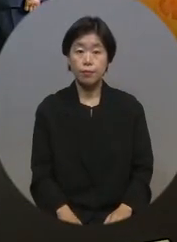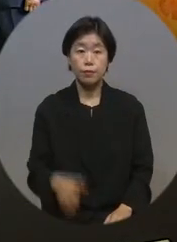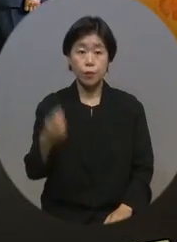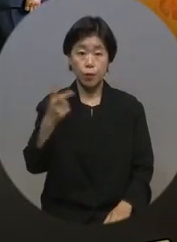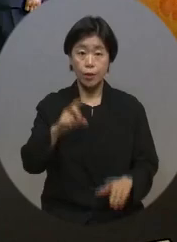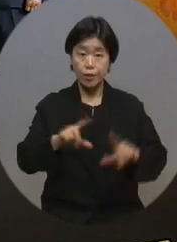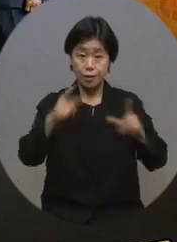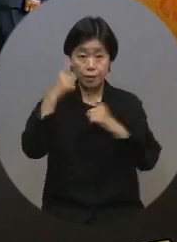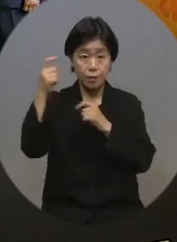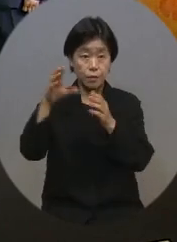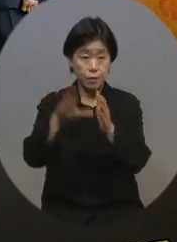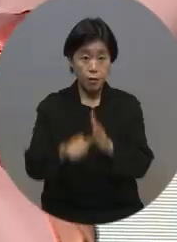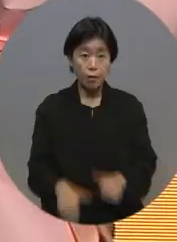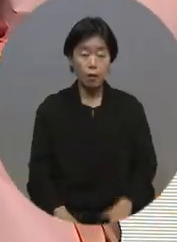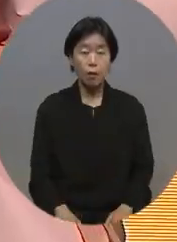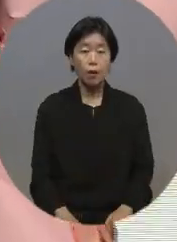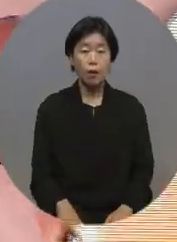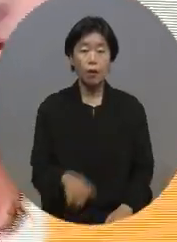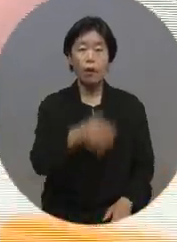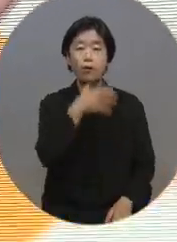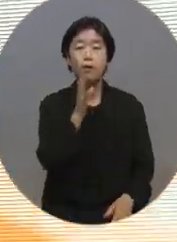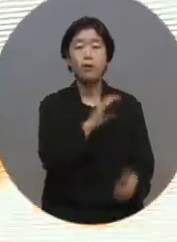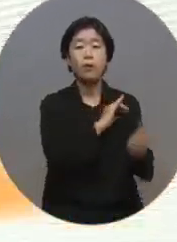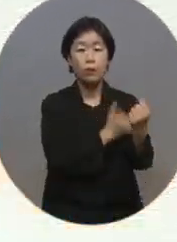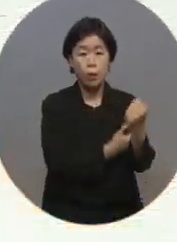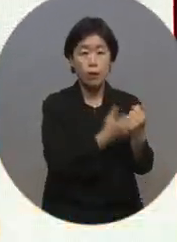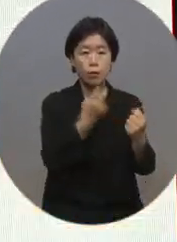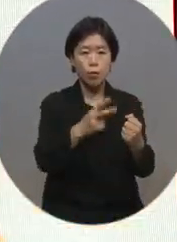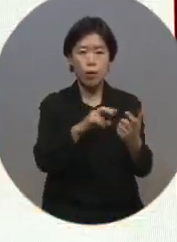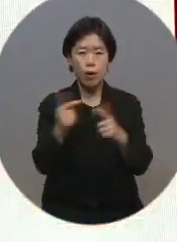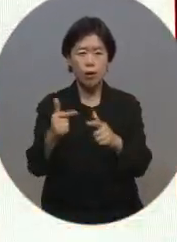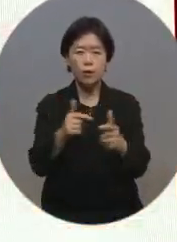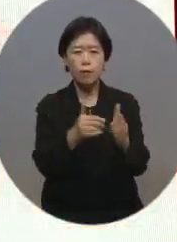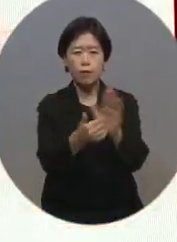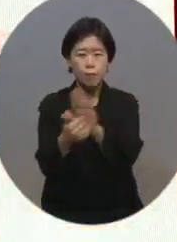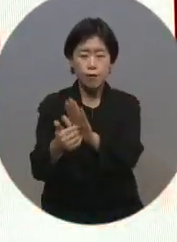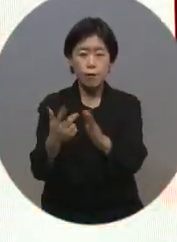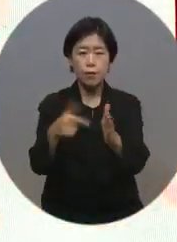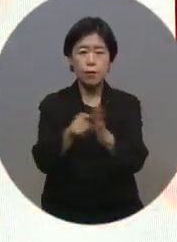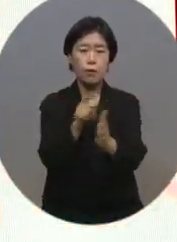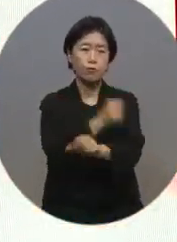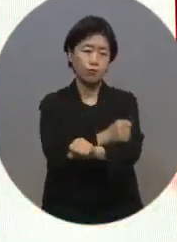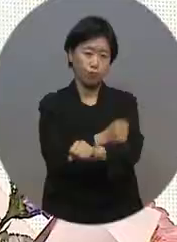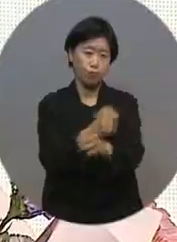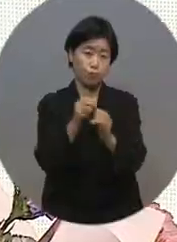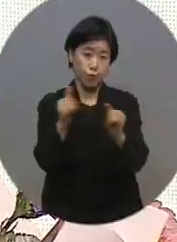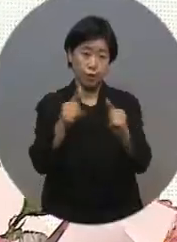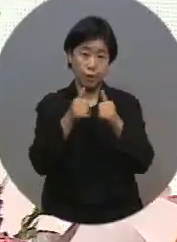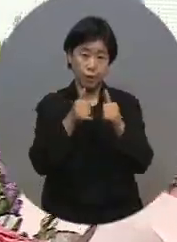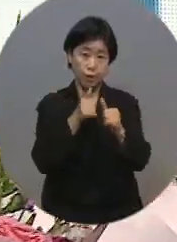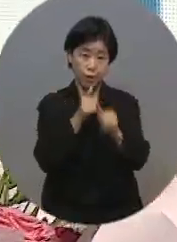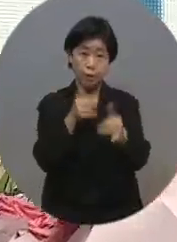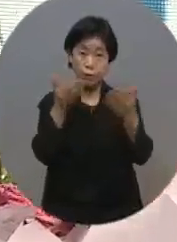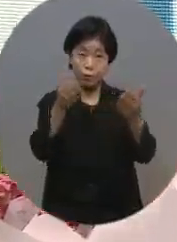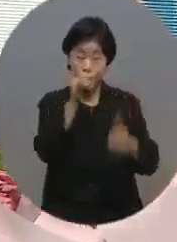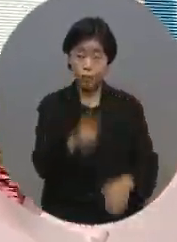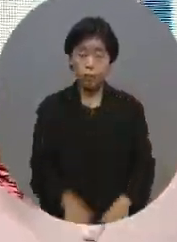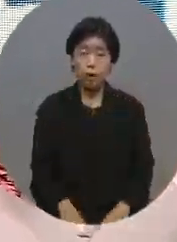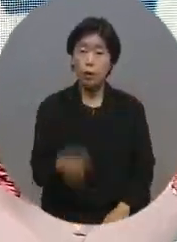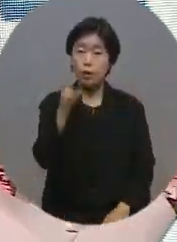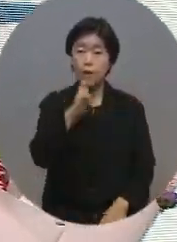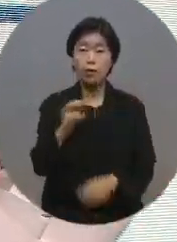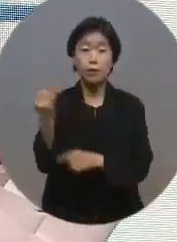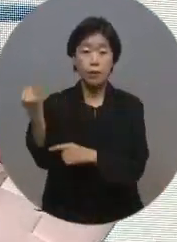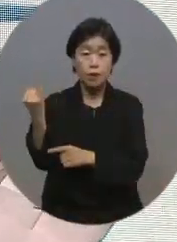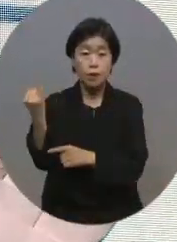이날 기념식에서는 노인 인권과 학대 예방을 위해 노력한 유공자에게 정부 포상이 수여됐으며 가수 송가인이